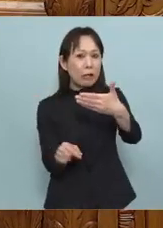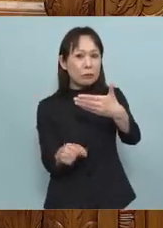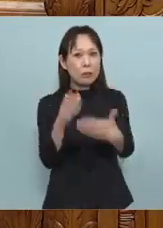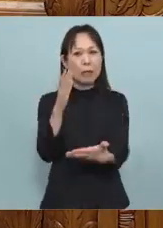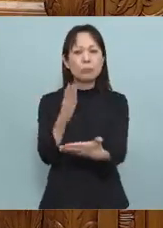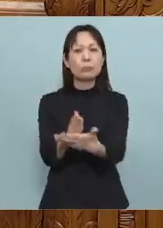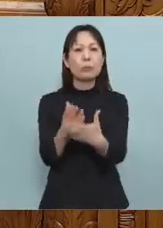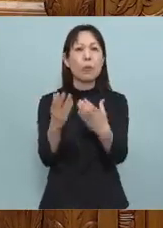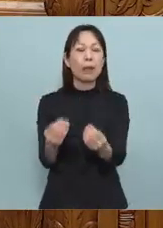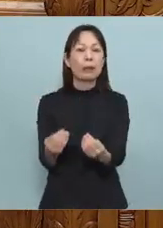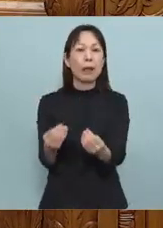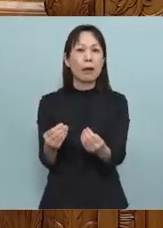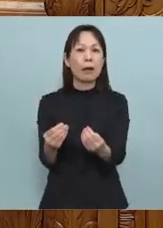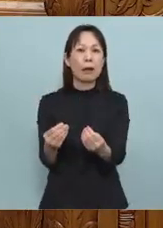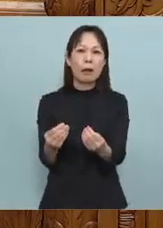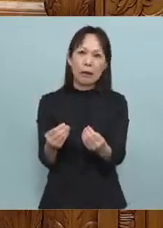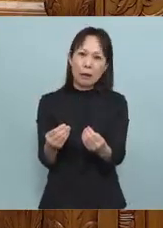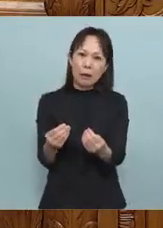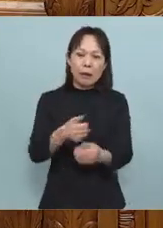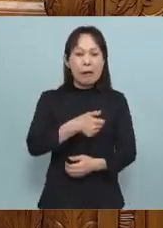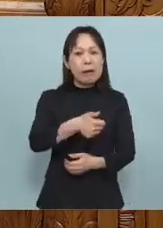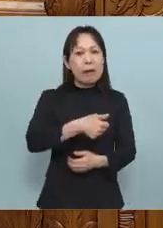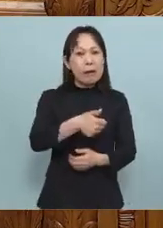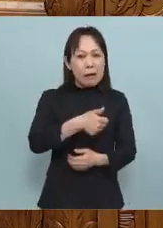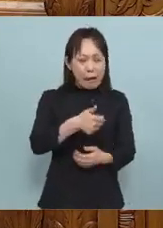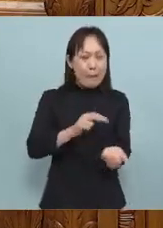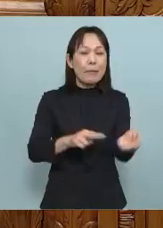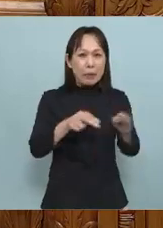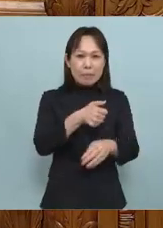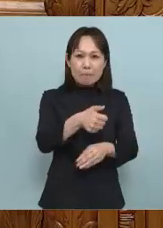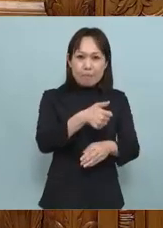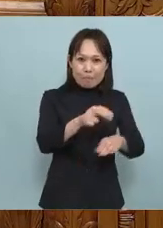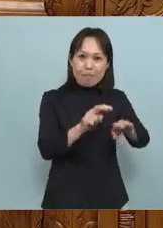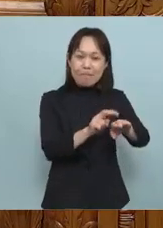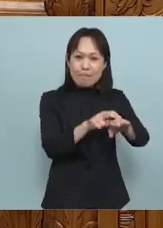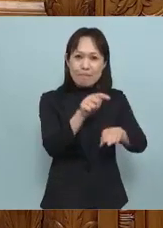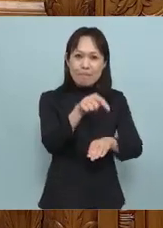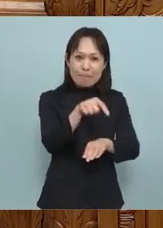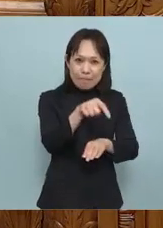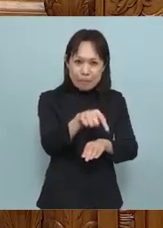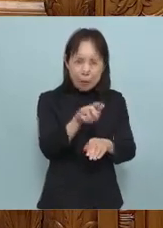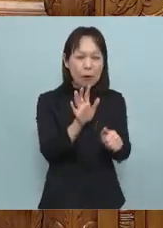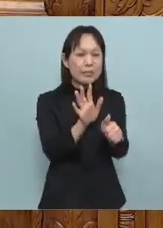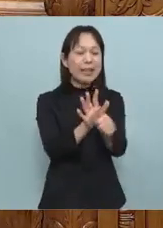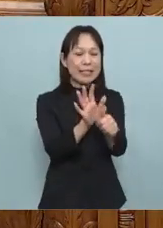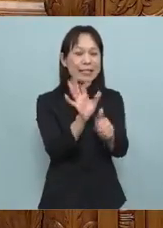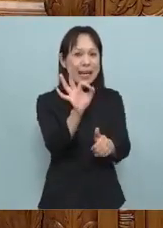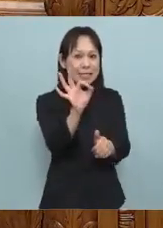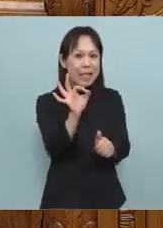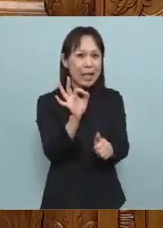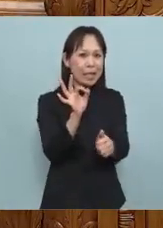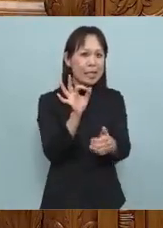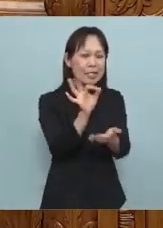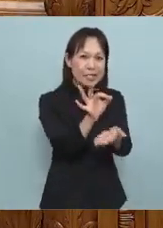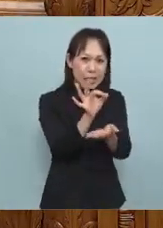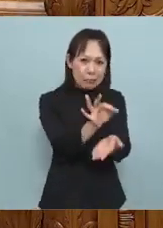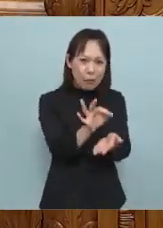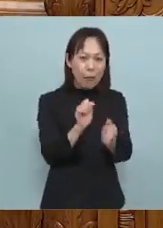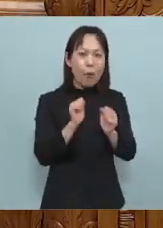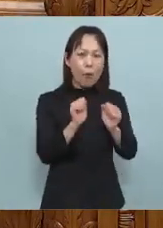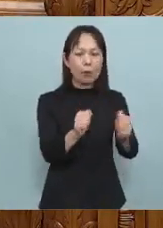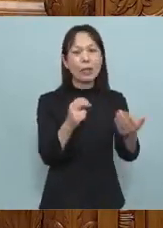来診療の体制確保を含め、第6波に備える財政支援を直ちに行うべきではありません